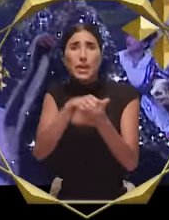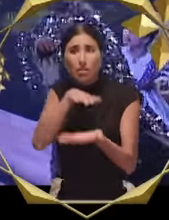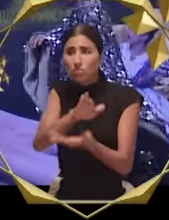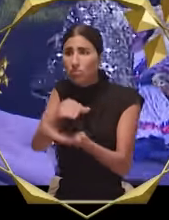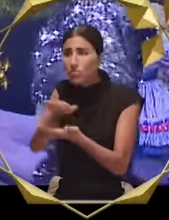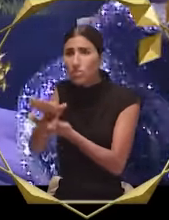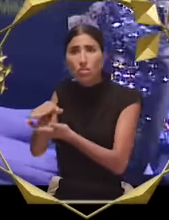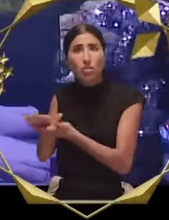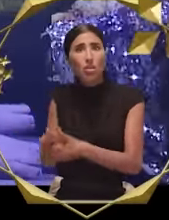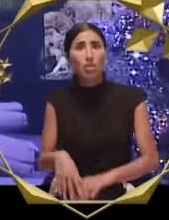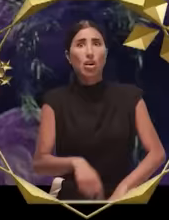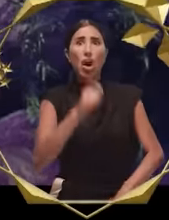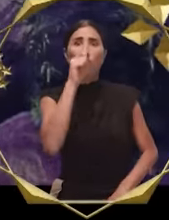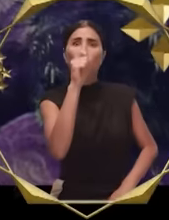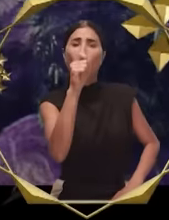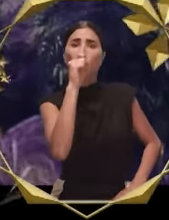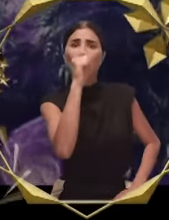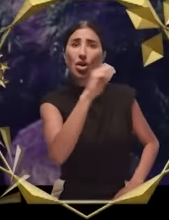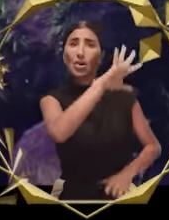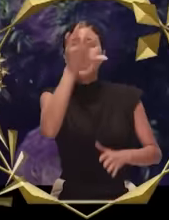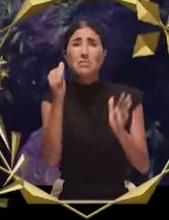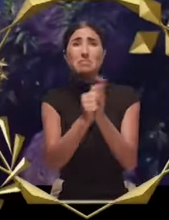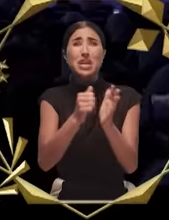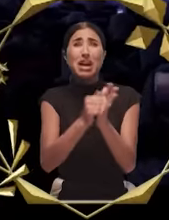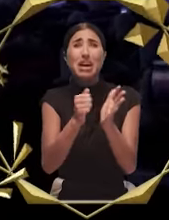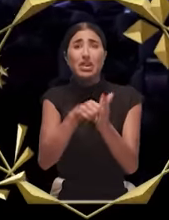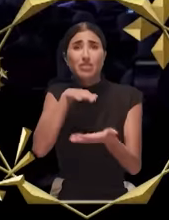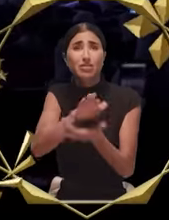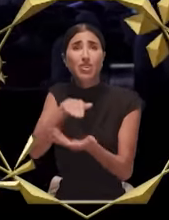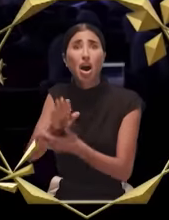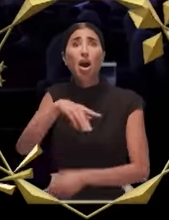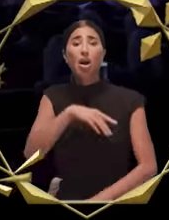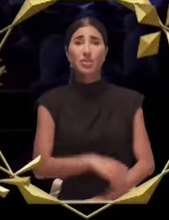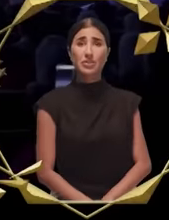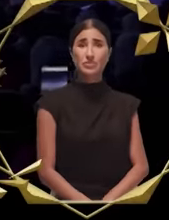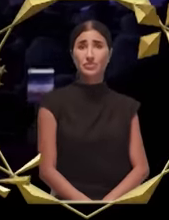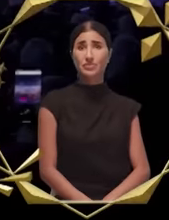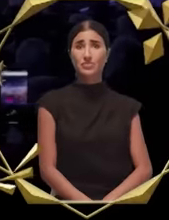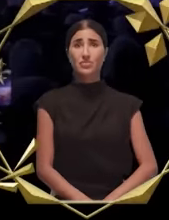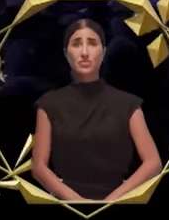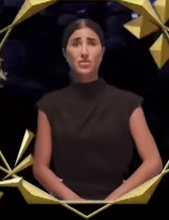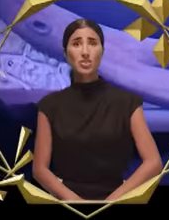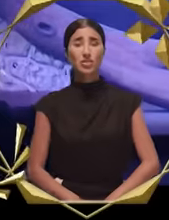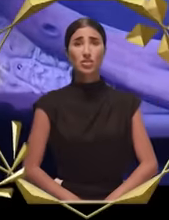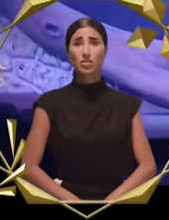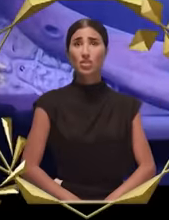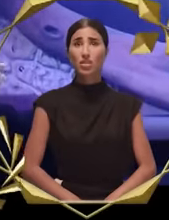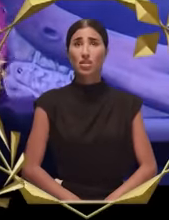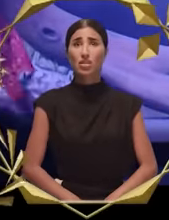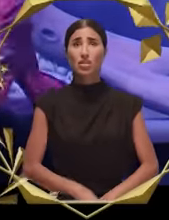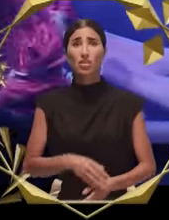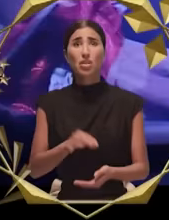الإعصار انذار انذار يا قرية انذار عاصفة بين الجبلين اختبئوا